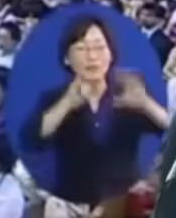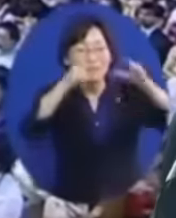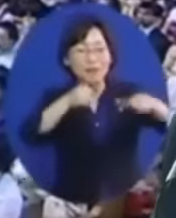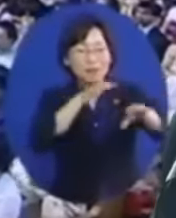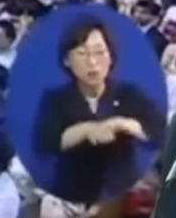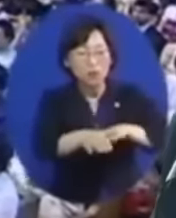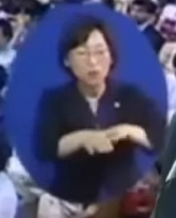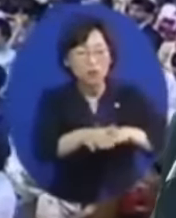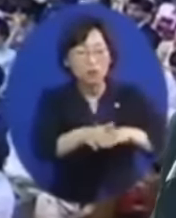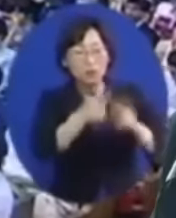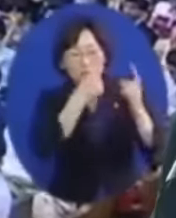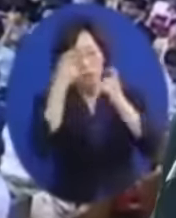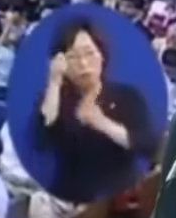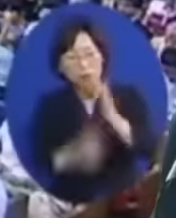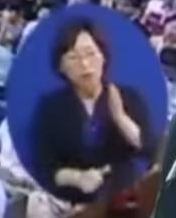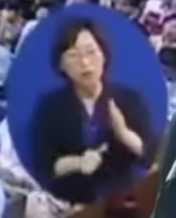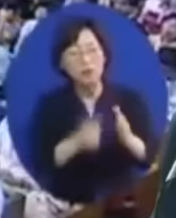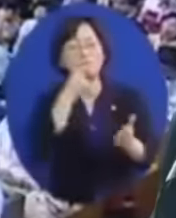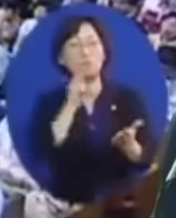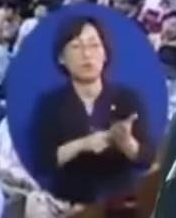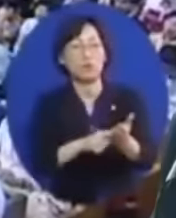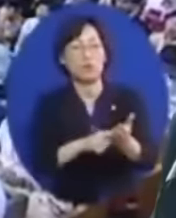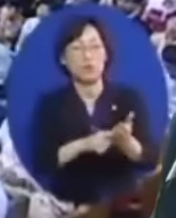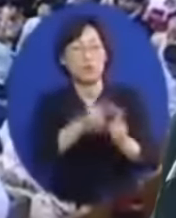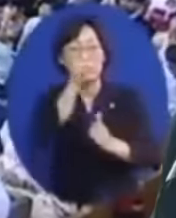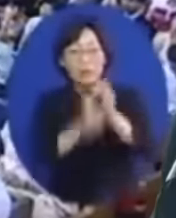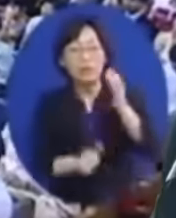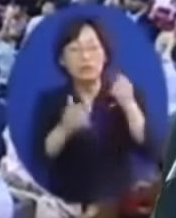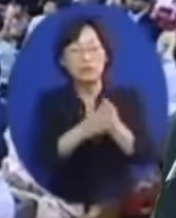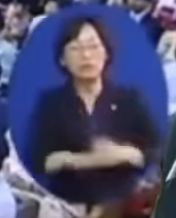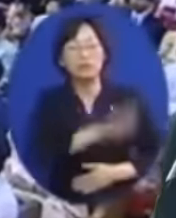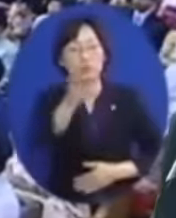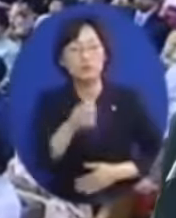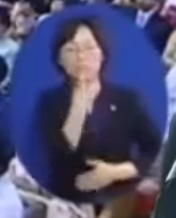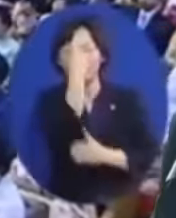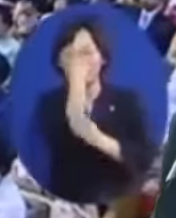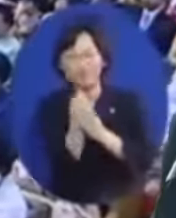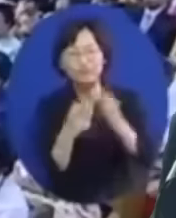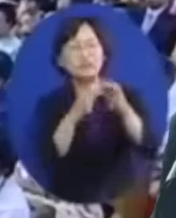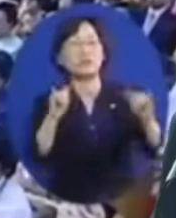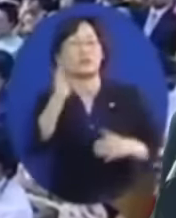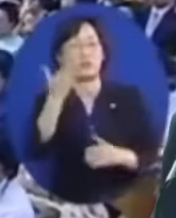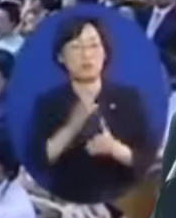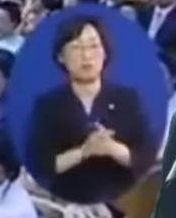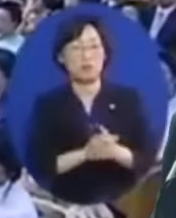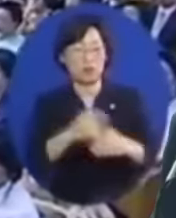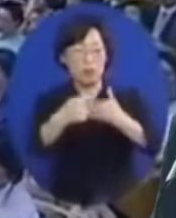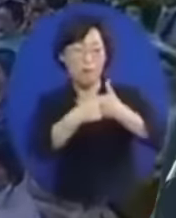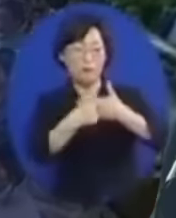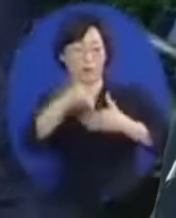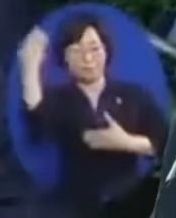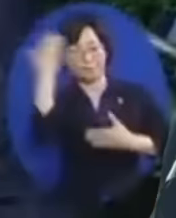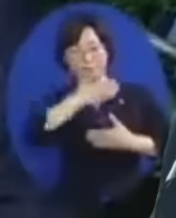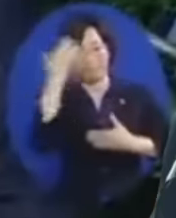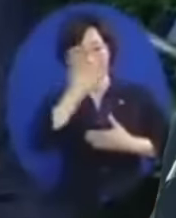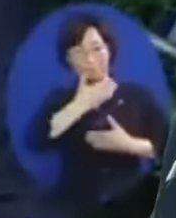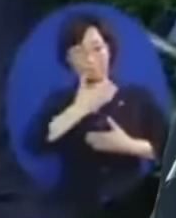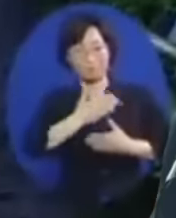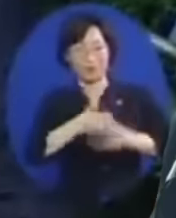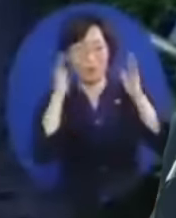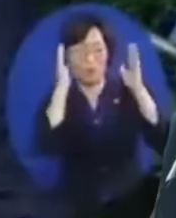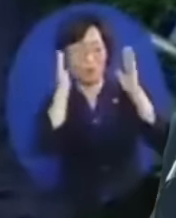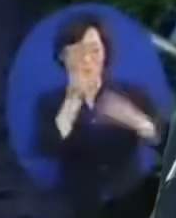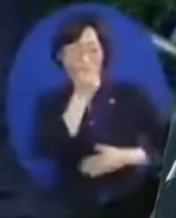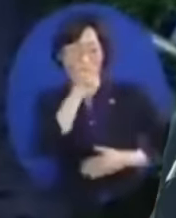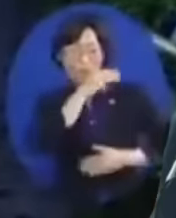타락의 짐을 가지고 있는 것입니다. 타락에서 우리는 부패한 인간이 되었습니다. 그 끝으로는 깨끗한 죄하고 교육을